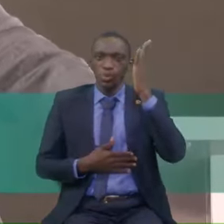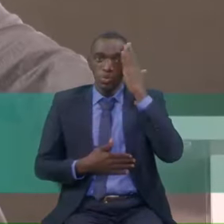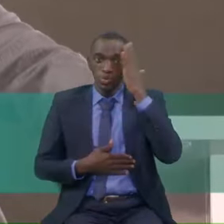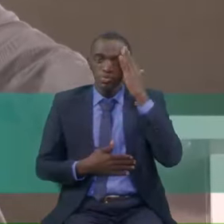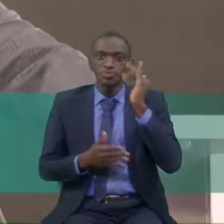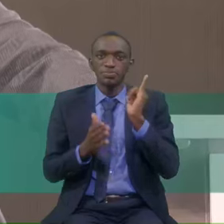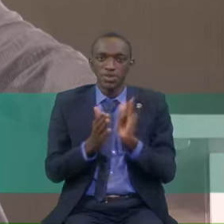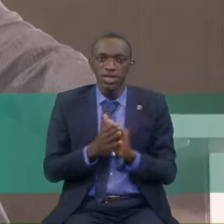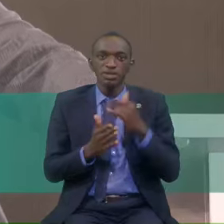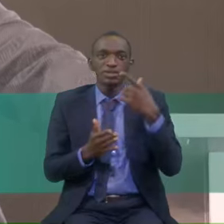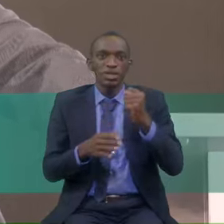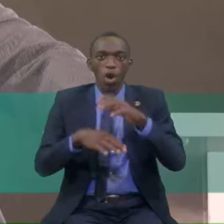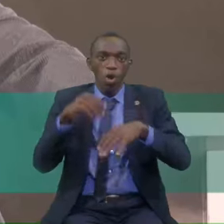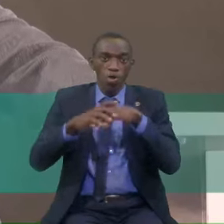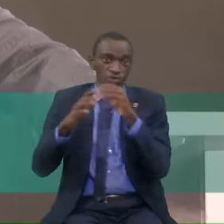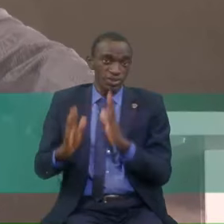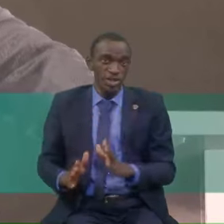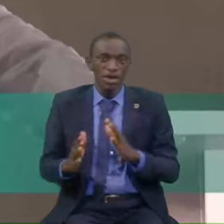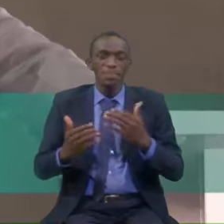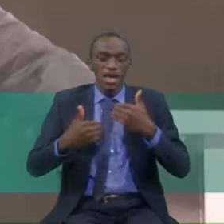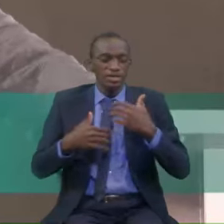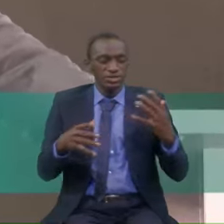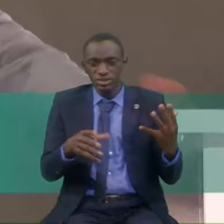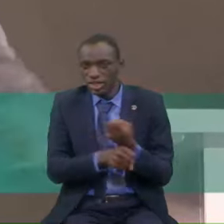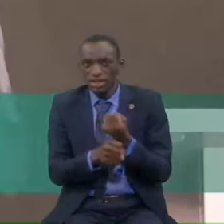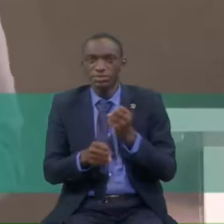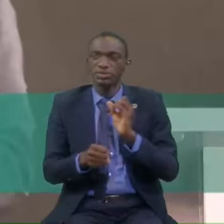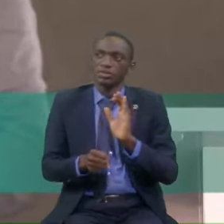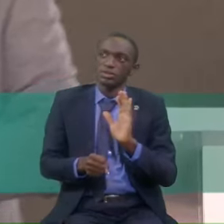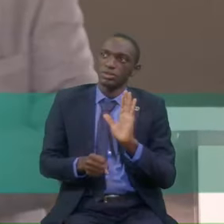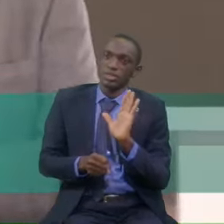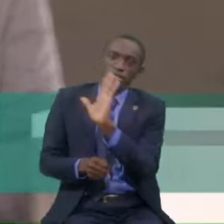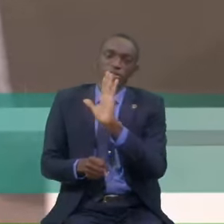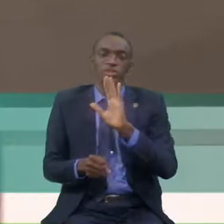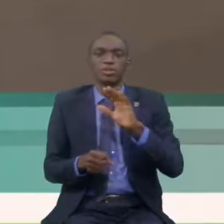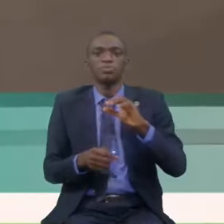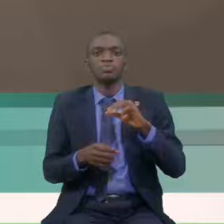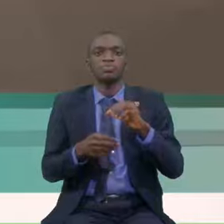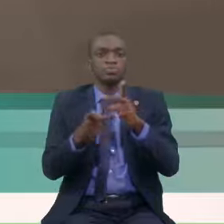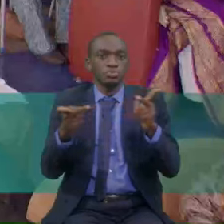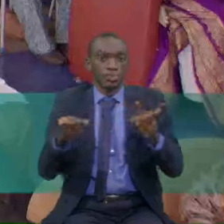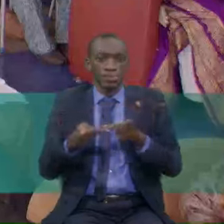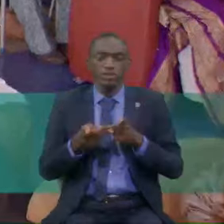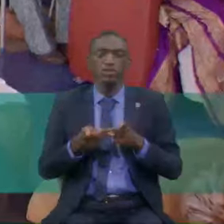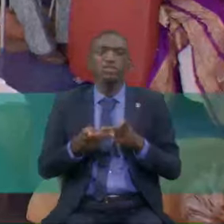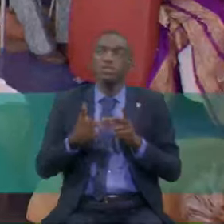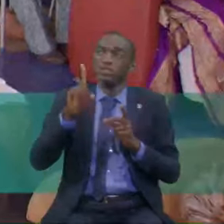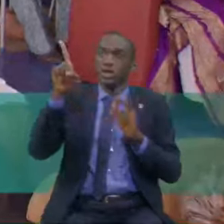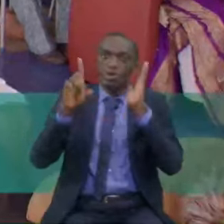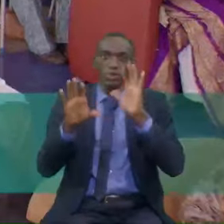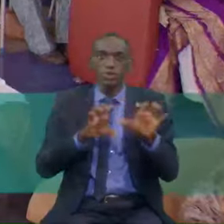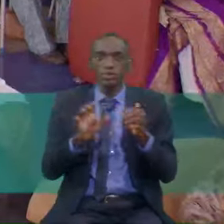et je sais que le consolateur a pris son siège et il le fera dans chaque